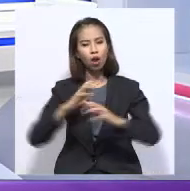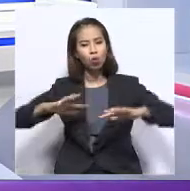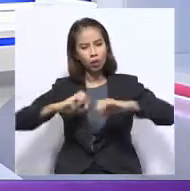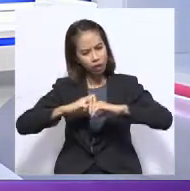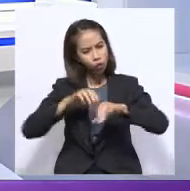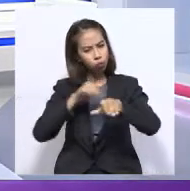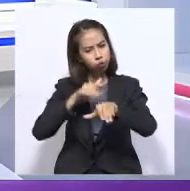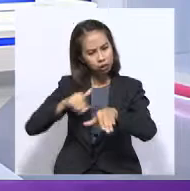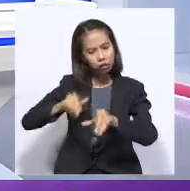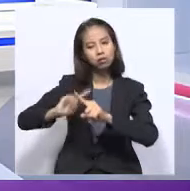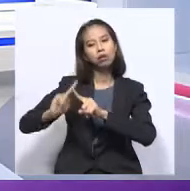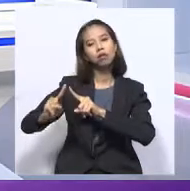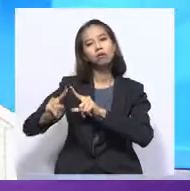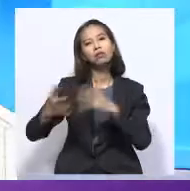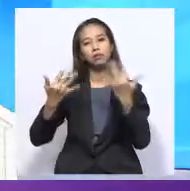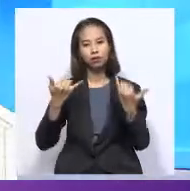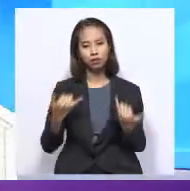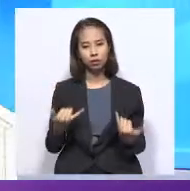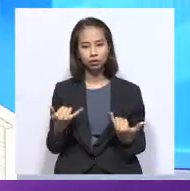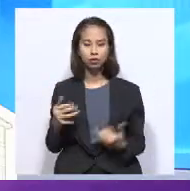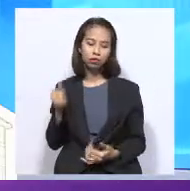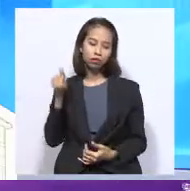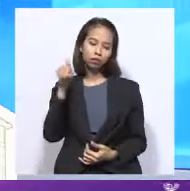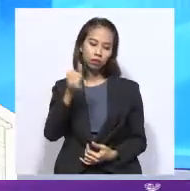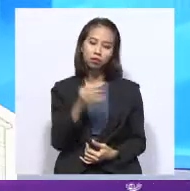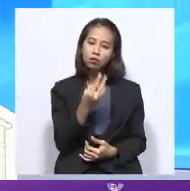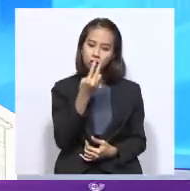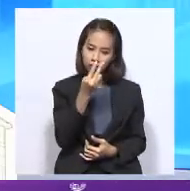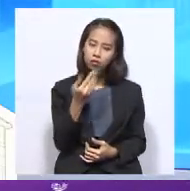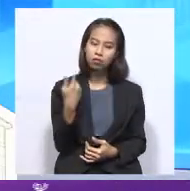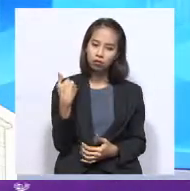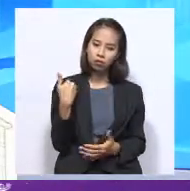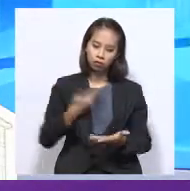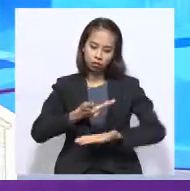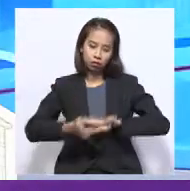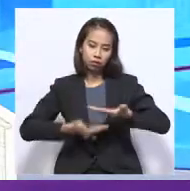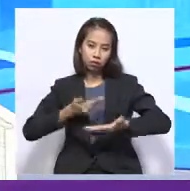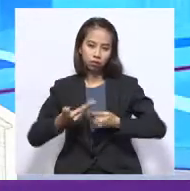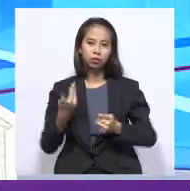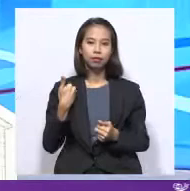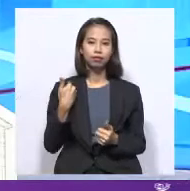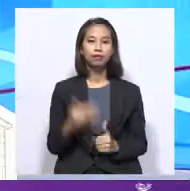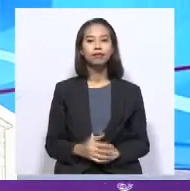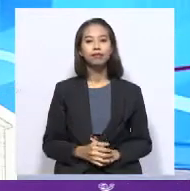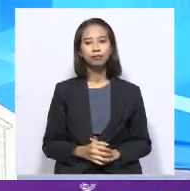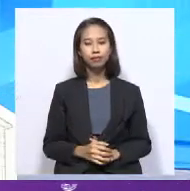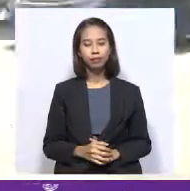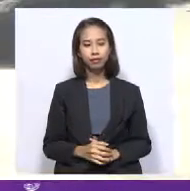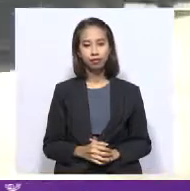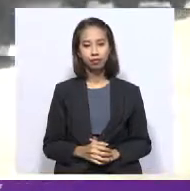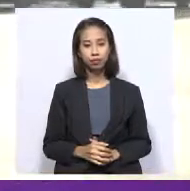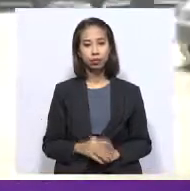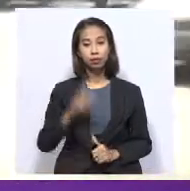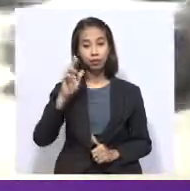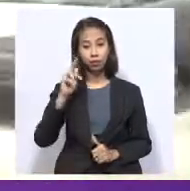การจราจรติดขัดนะคะวันนี้ค่ะทีมข่าวลงพื้นที่นะคะก็ยังเห็นว่ามีการขายสินค้าอยู่ในบางพื้นที่ค่ะโดย